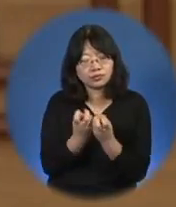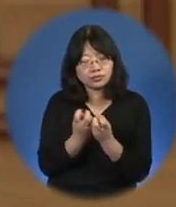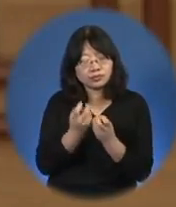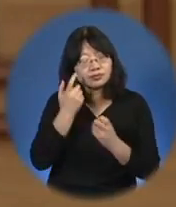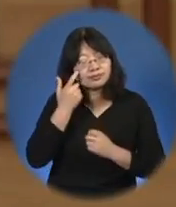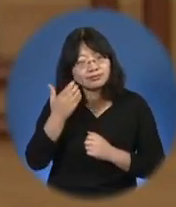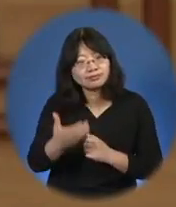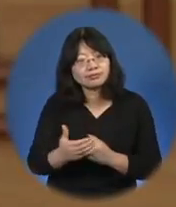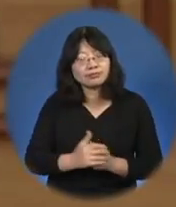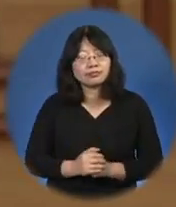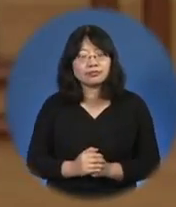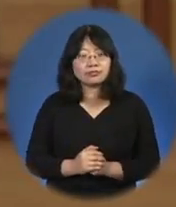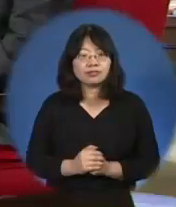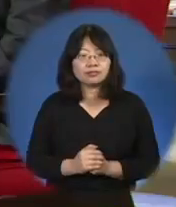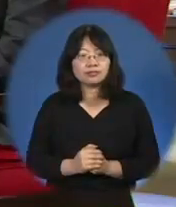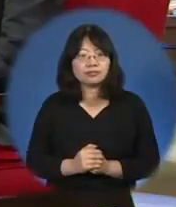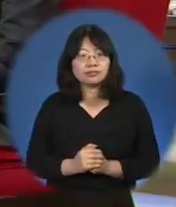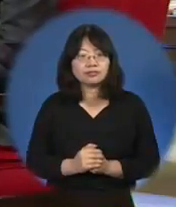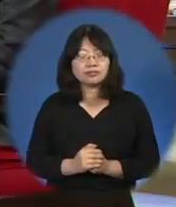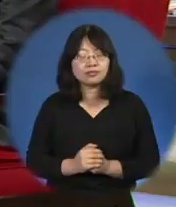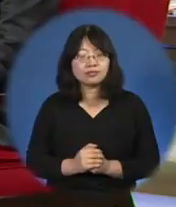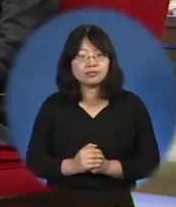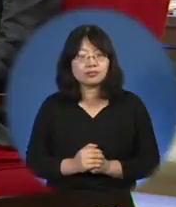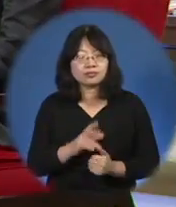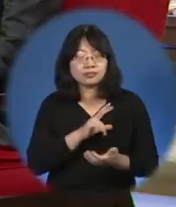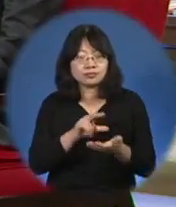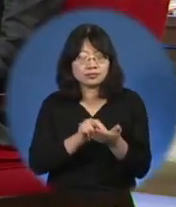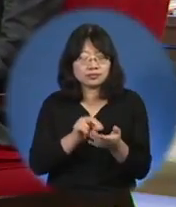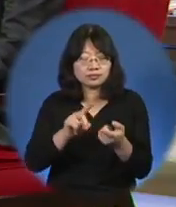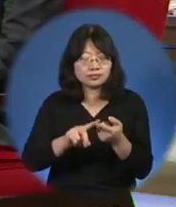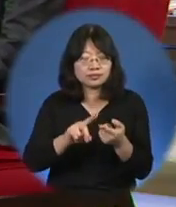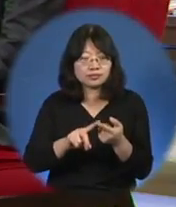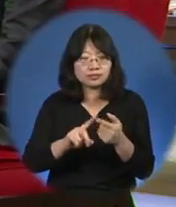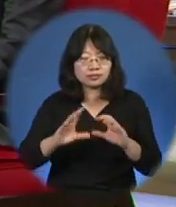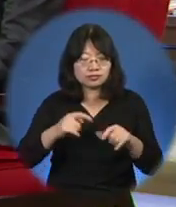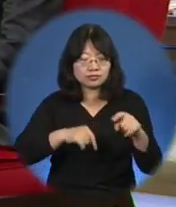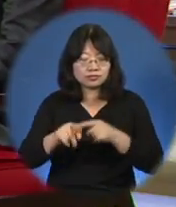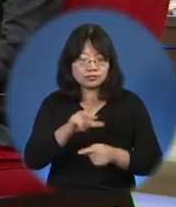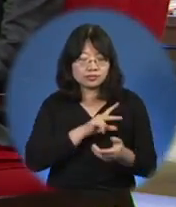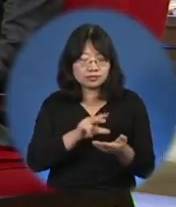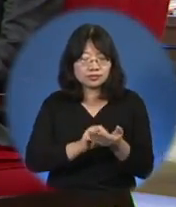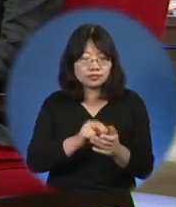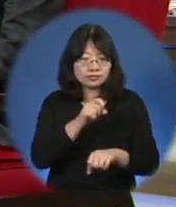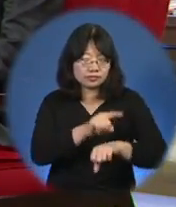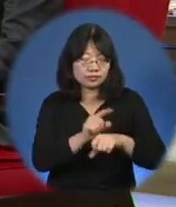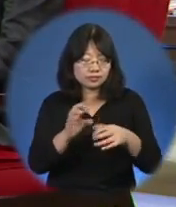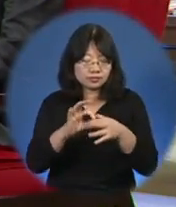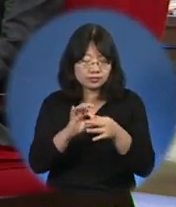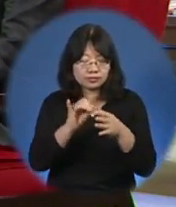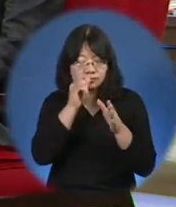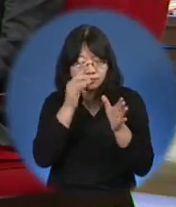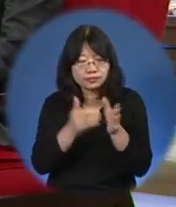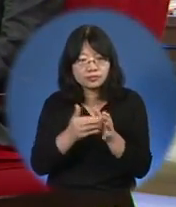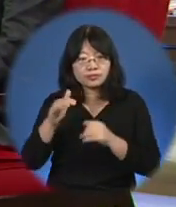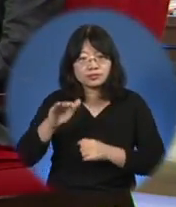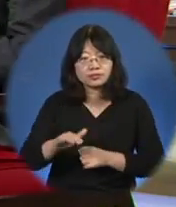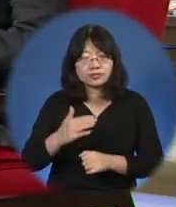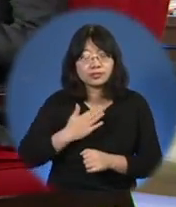것 같습니다. 그건 이제 의제의 이 성격. 하고도 관련이 있을 것 같은데요. 이건